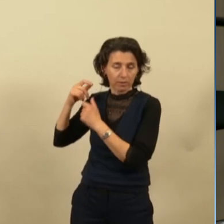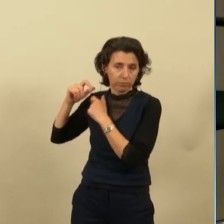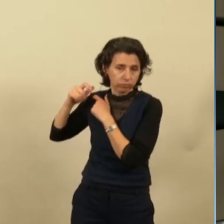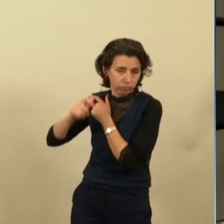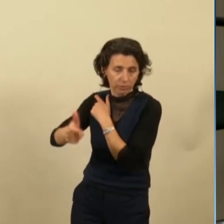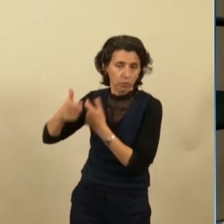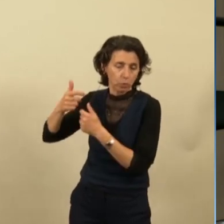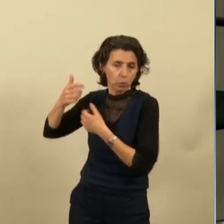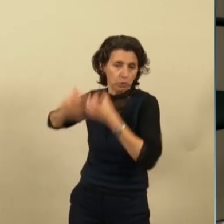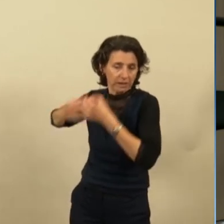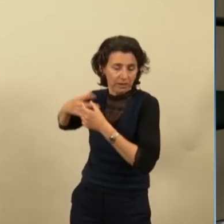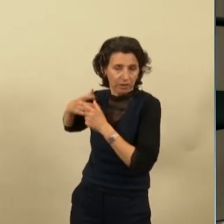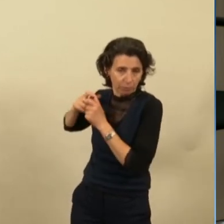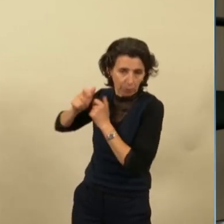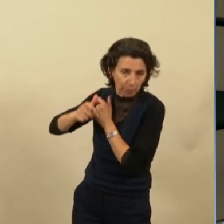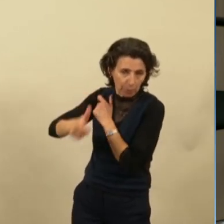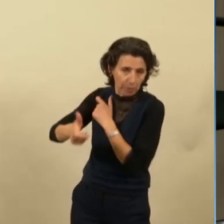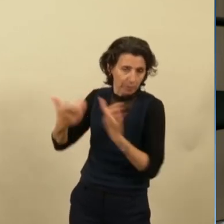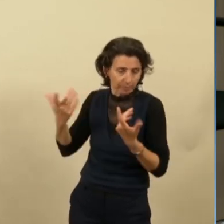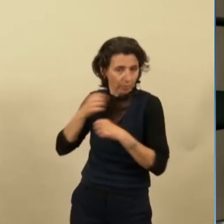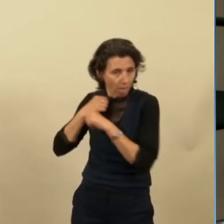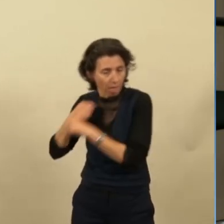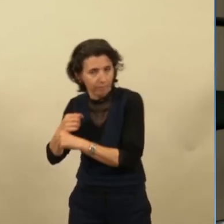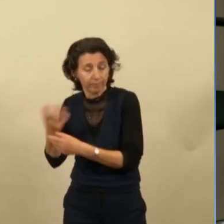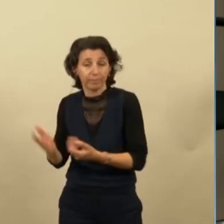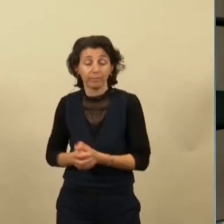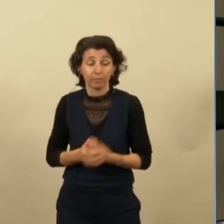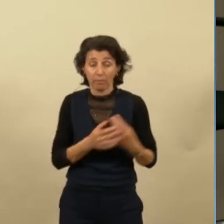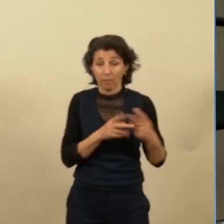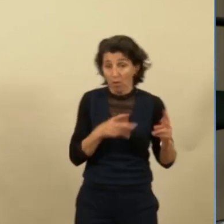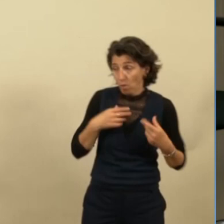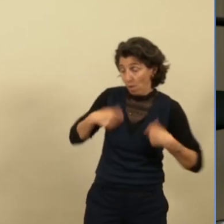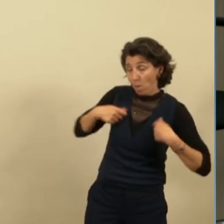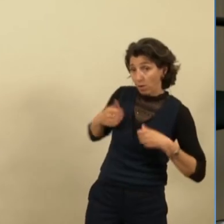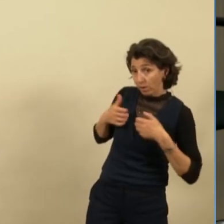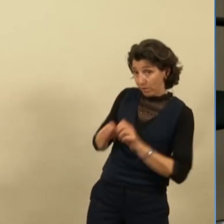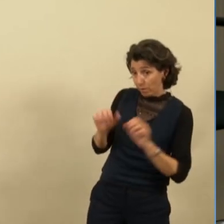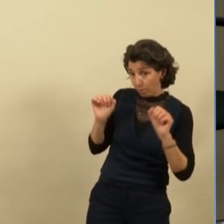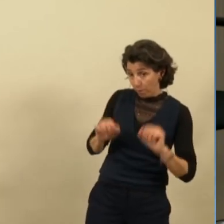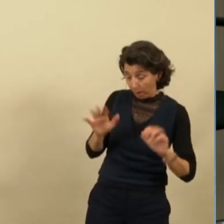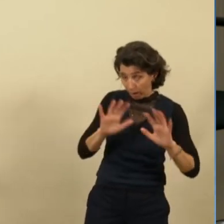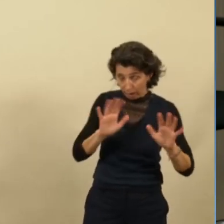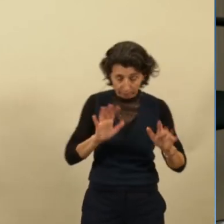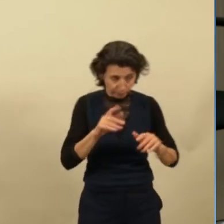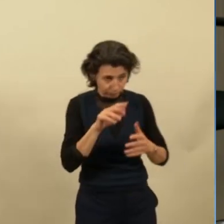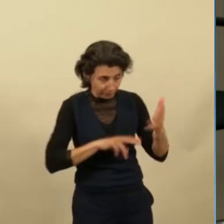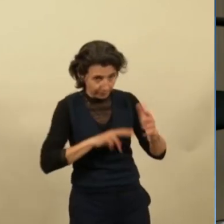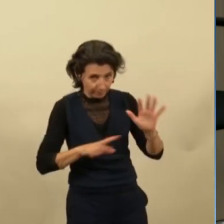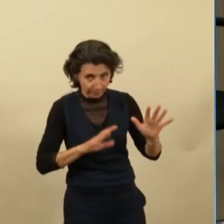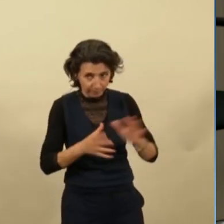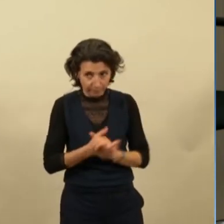qui aurait pu ainsi être évité par la ville j'ai